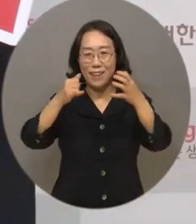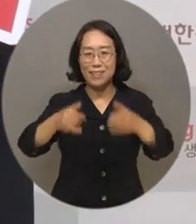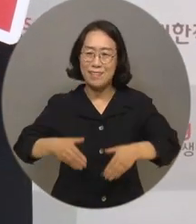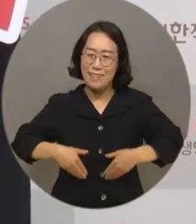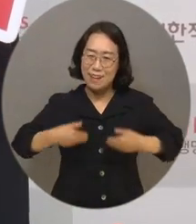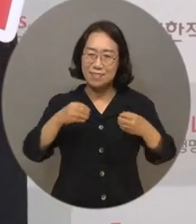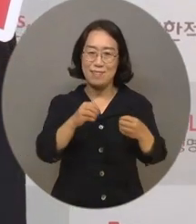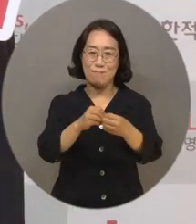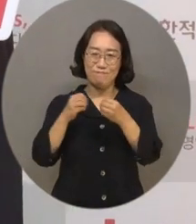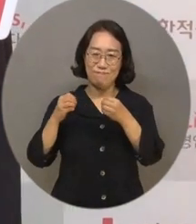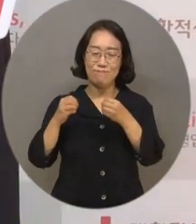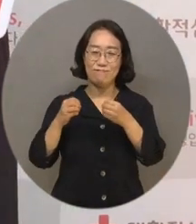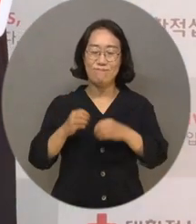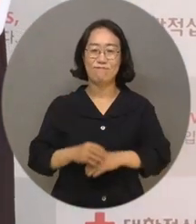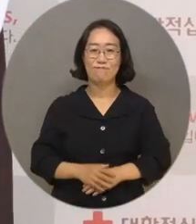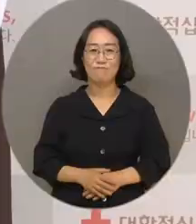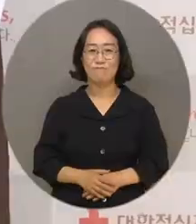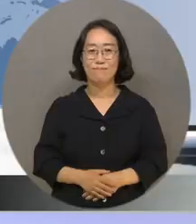합니다.